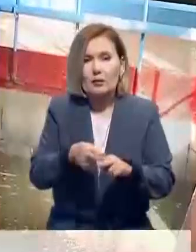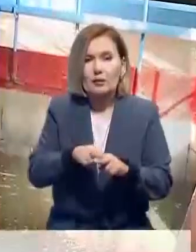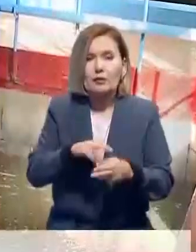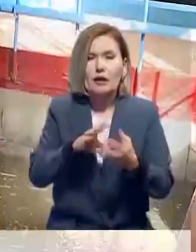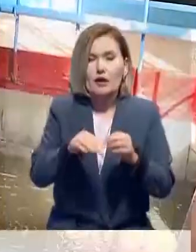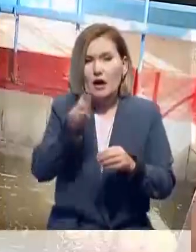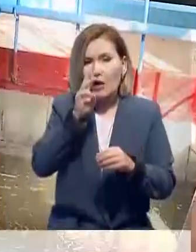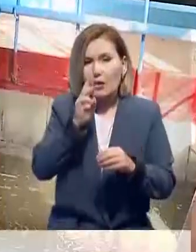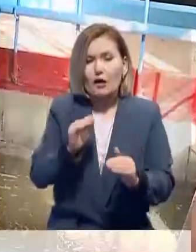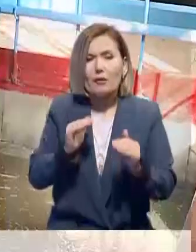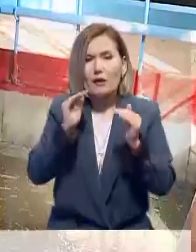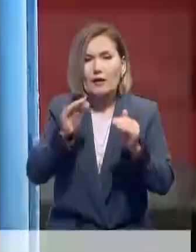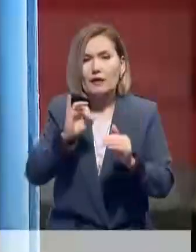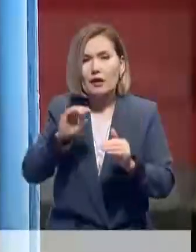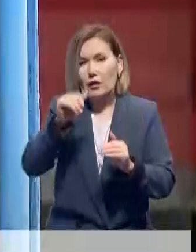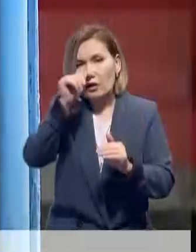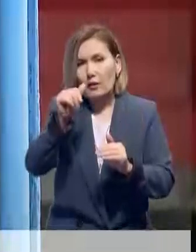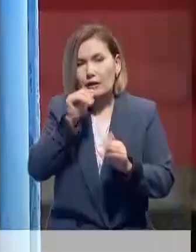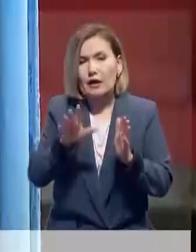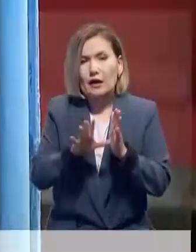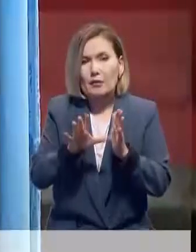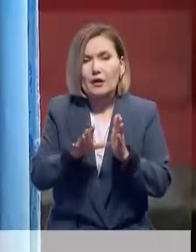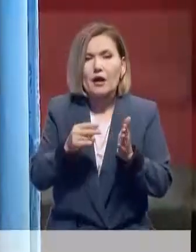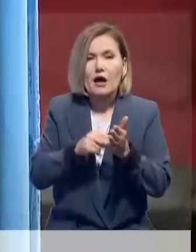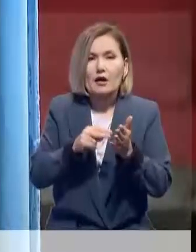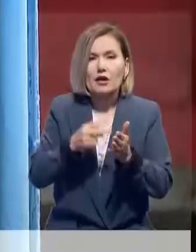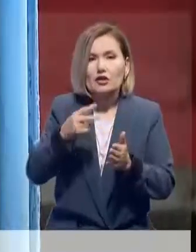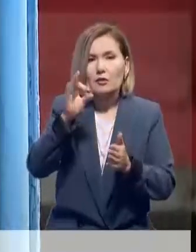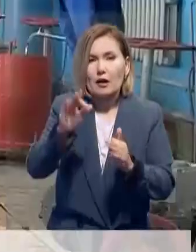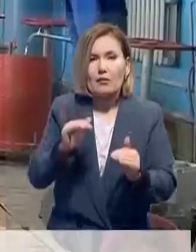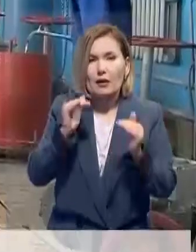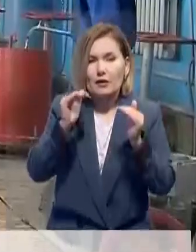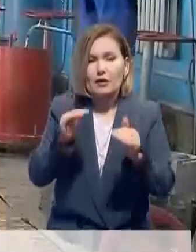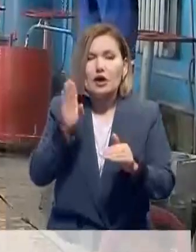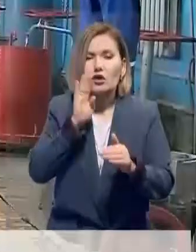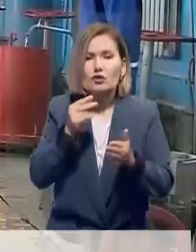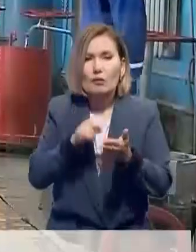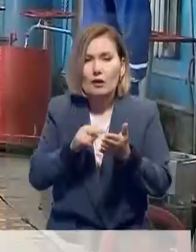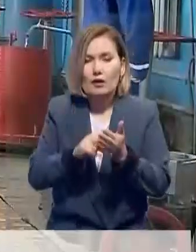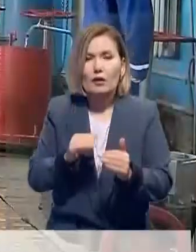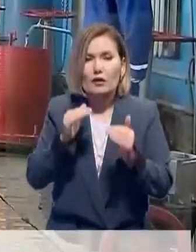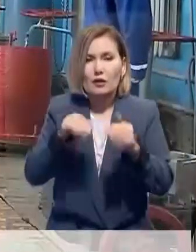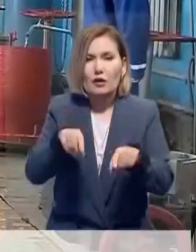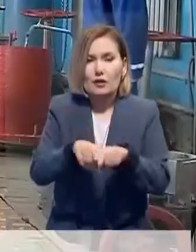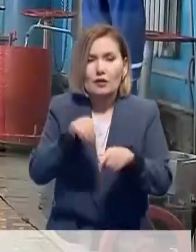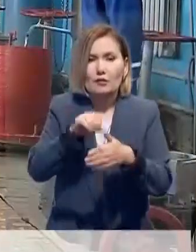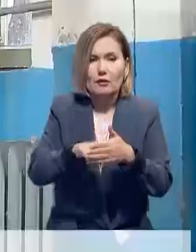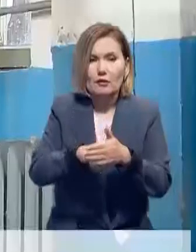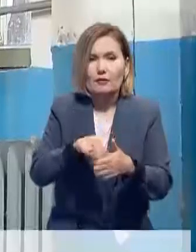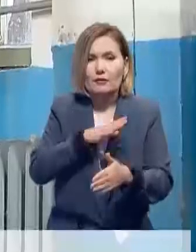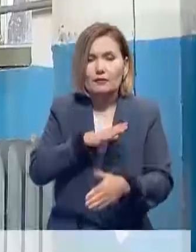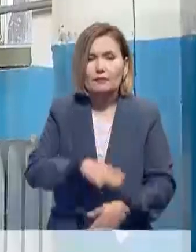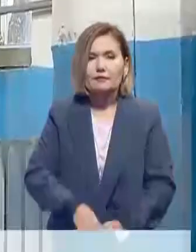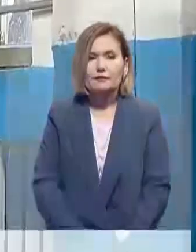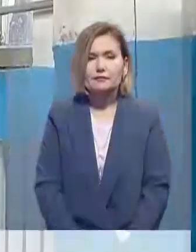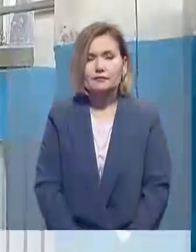орташа жалақының өсуі мен шілде айында электр қуатының құны 20% жоғарылауы судың бағасы артуына әсер етті, дейді